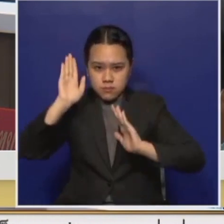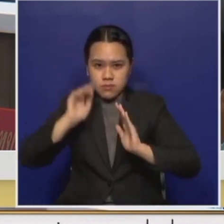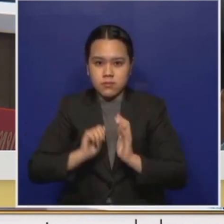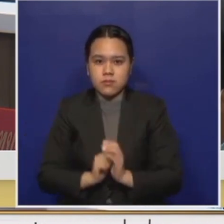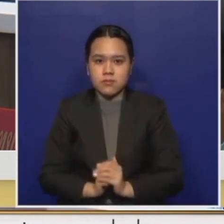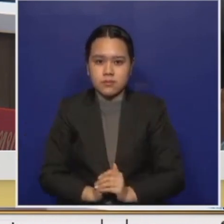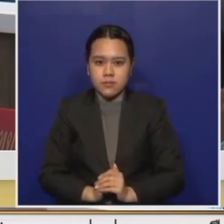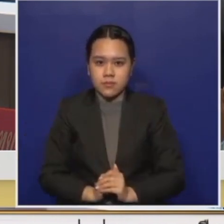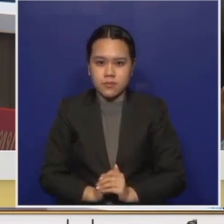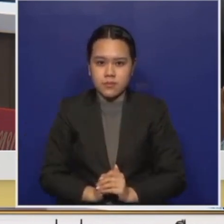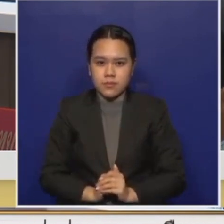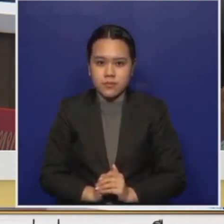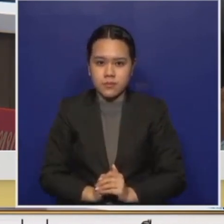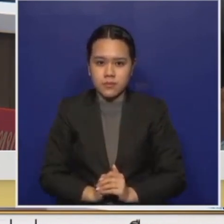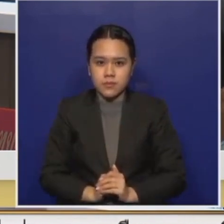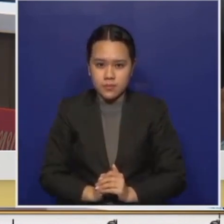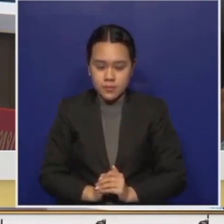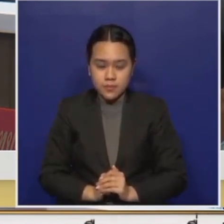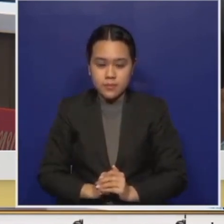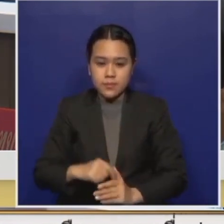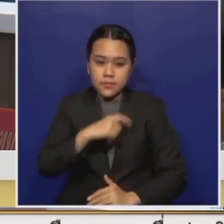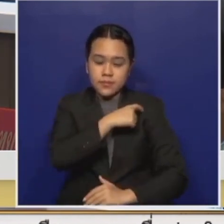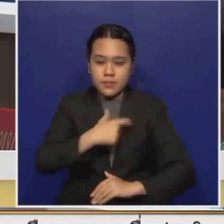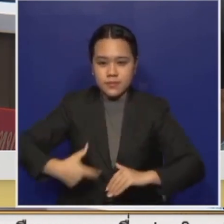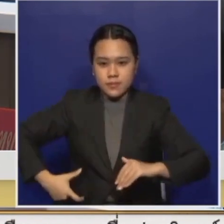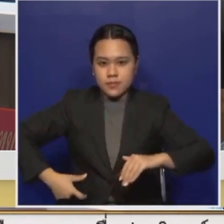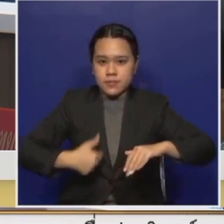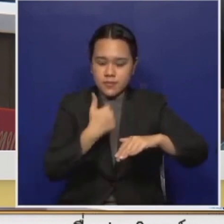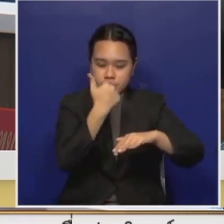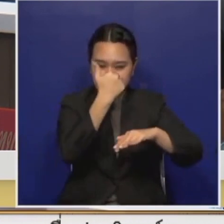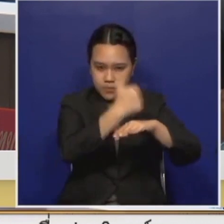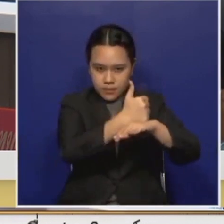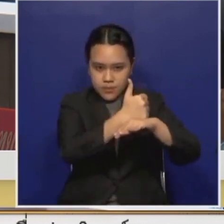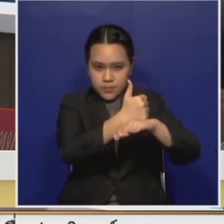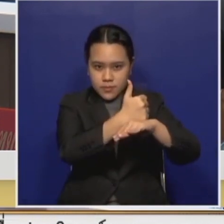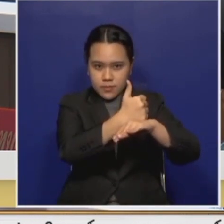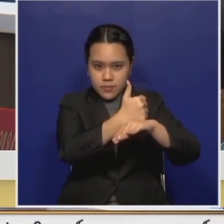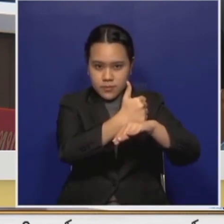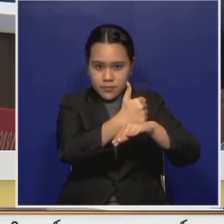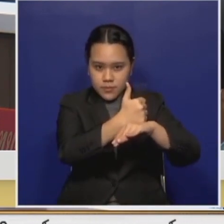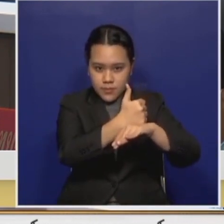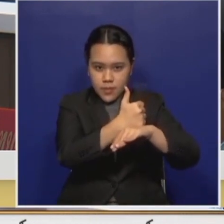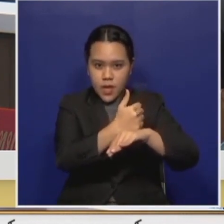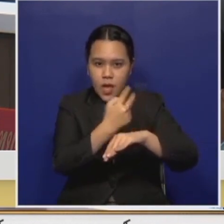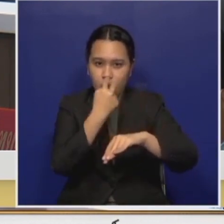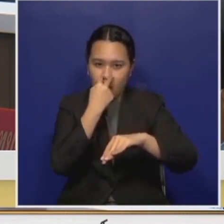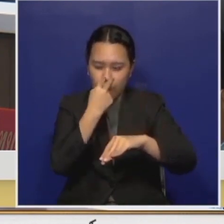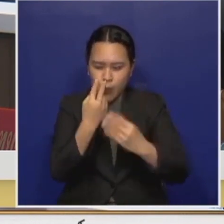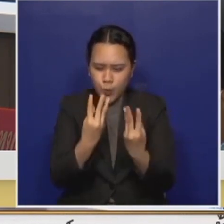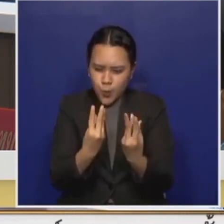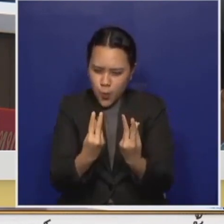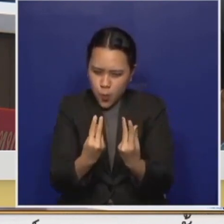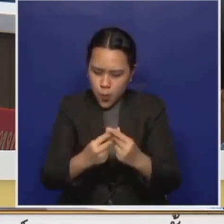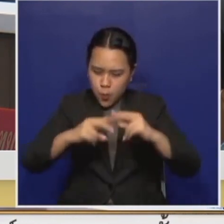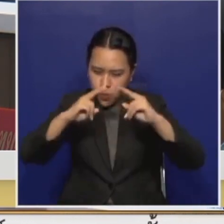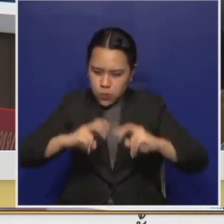ประชาที่ประไตอันมีพระหมากษัททรเป็ประมุกอย่างพิริฐพิเคราะ classmatesและให้คว